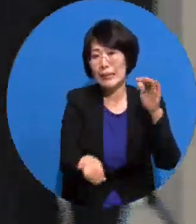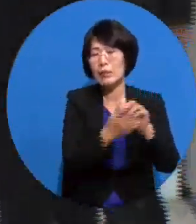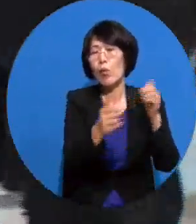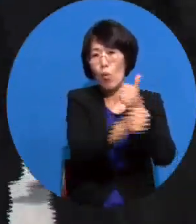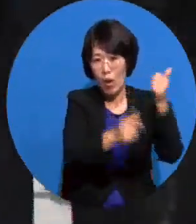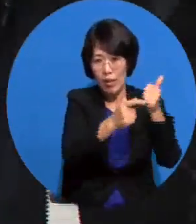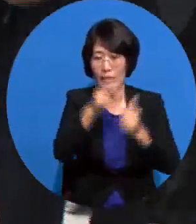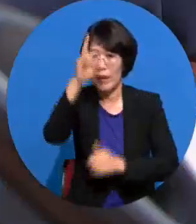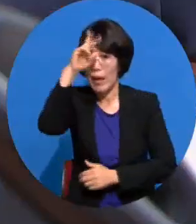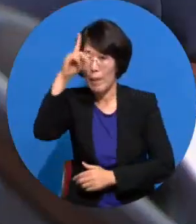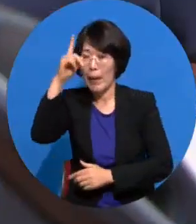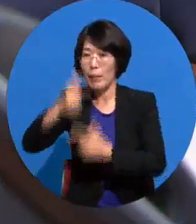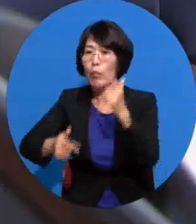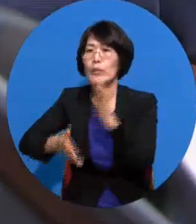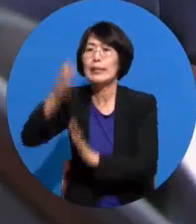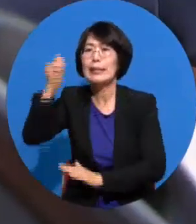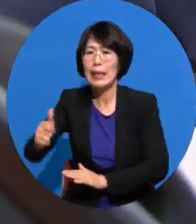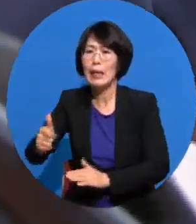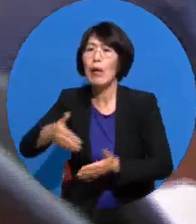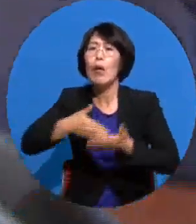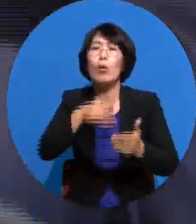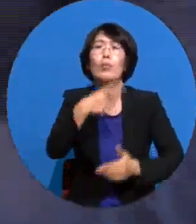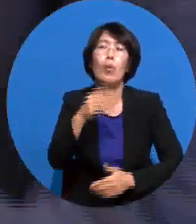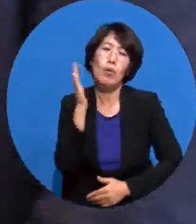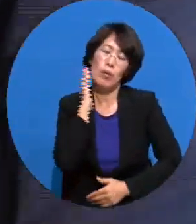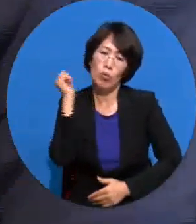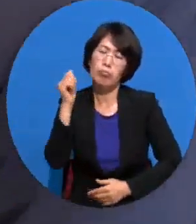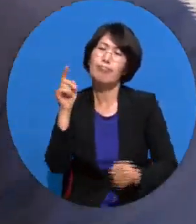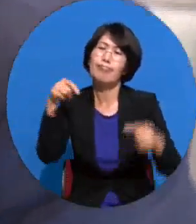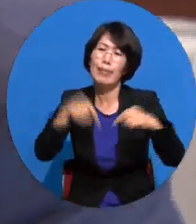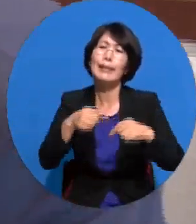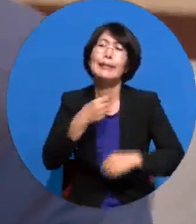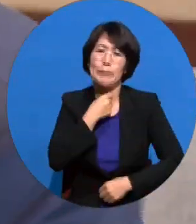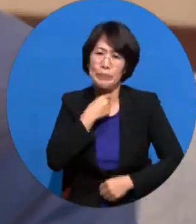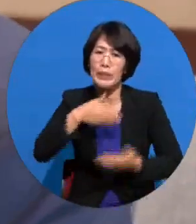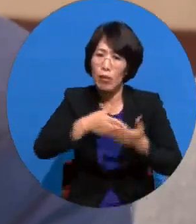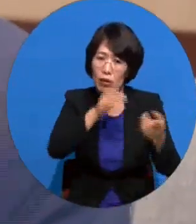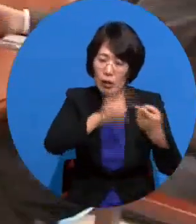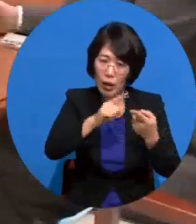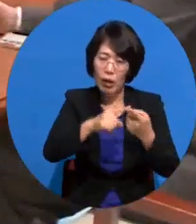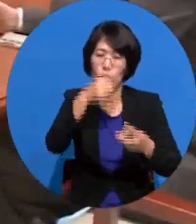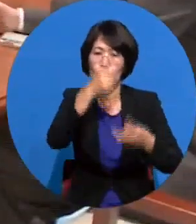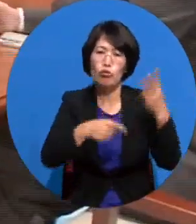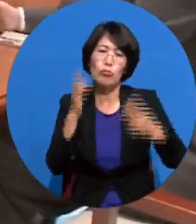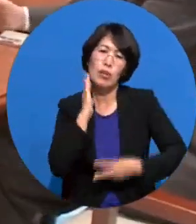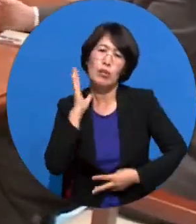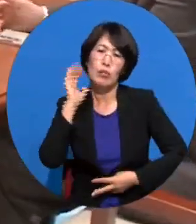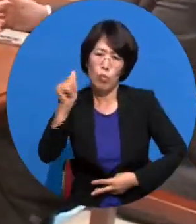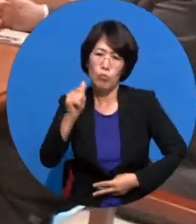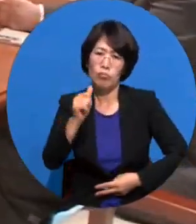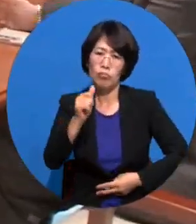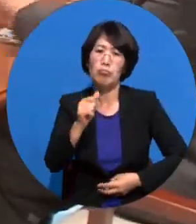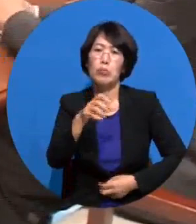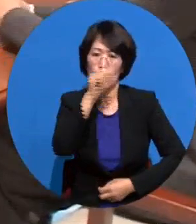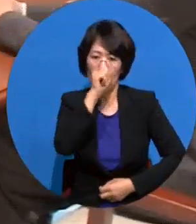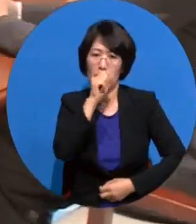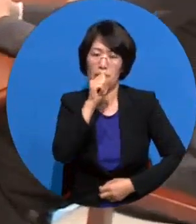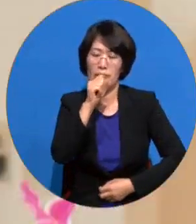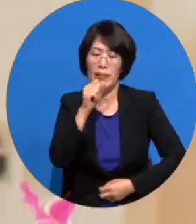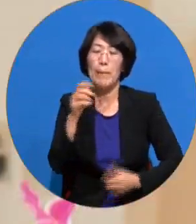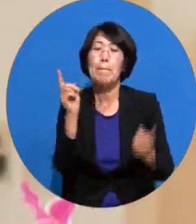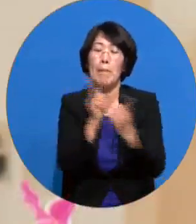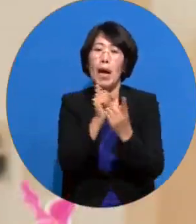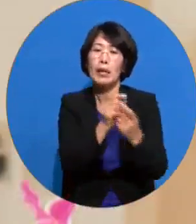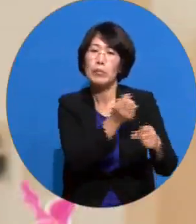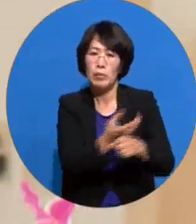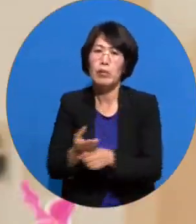목포시장 당선인이 요청했던 대통령과의 면담에 윤 대통령이 화답했다는 뜻이 전해진 겁니다.